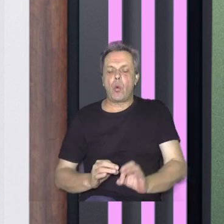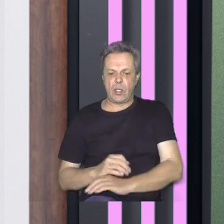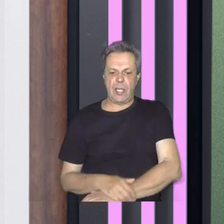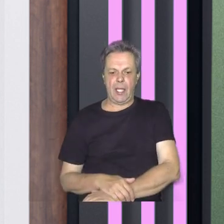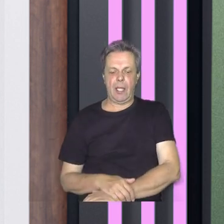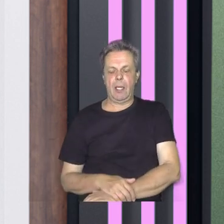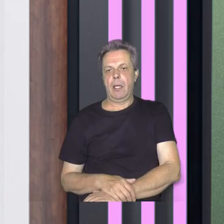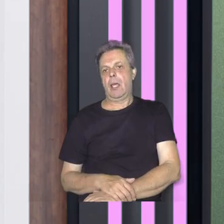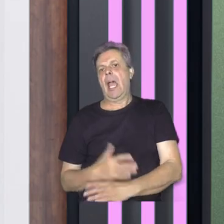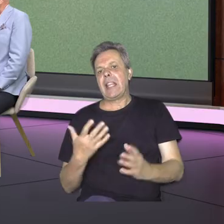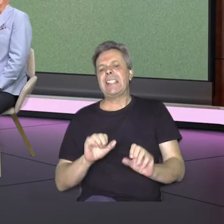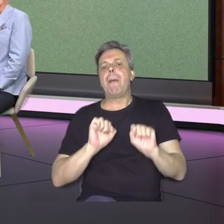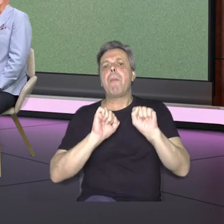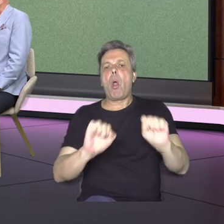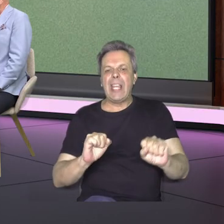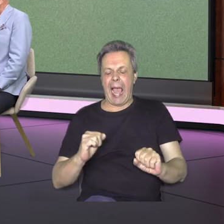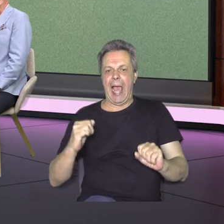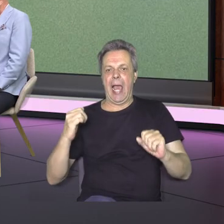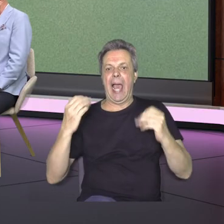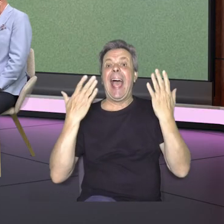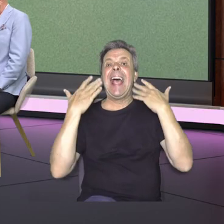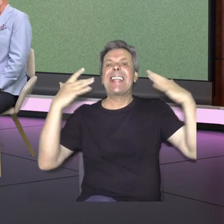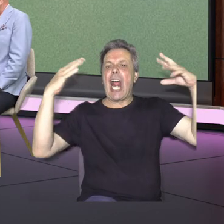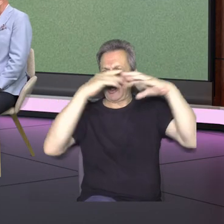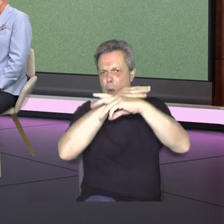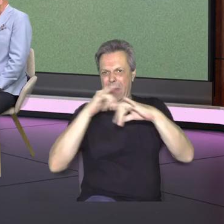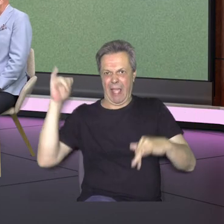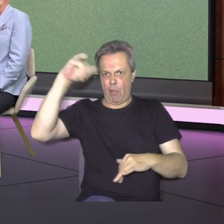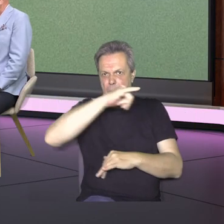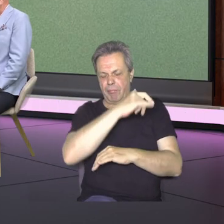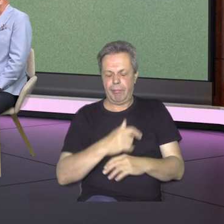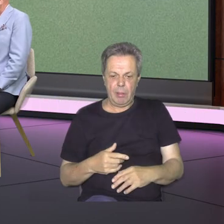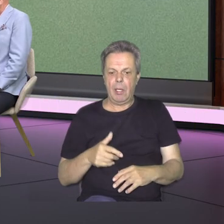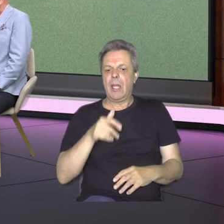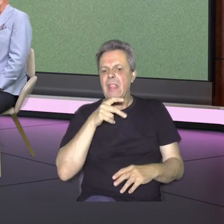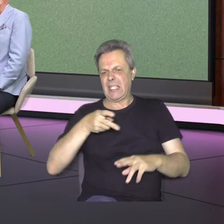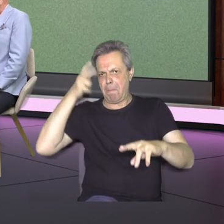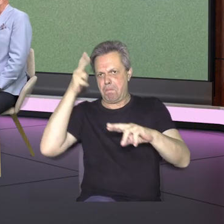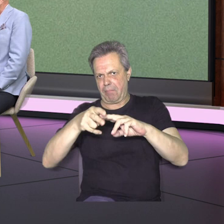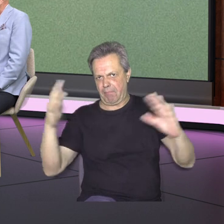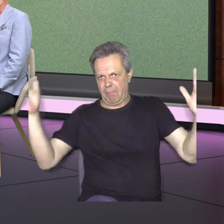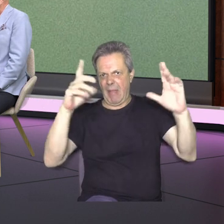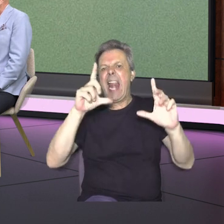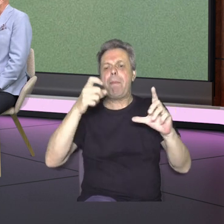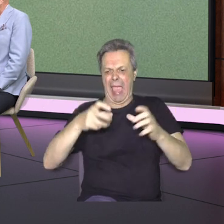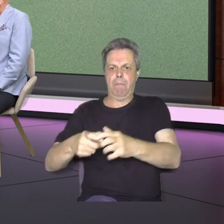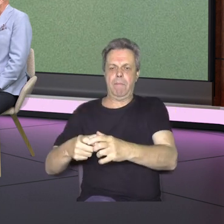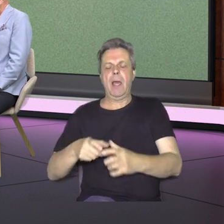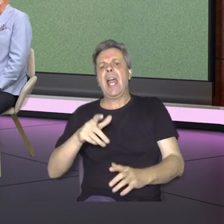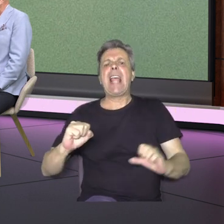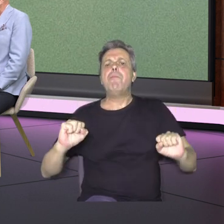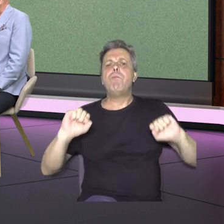sigurnosti da se blokira zračni promet, praktično da ga se neutralizira, da